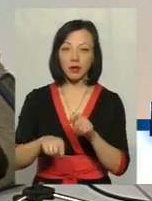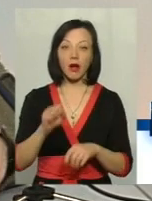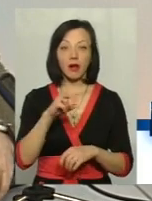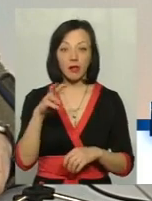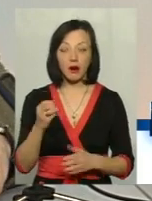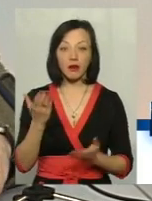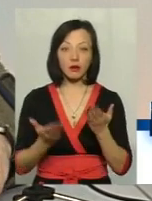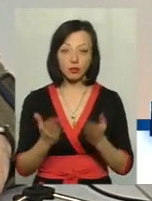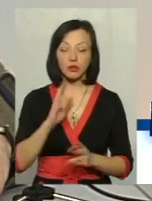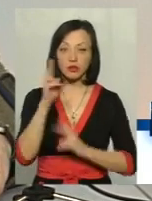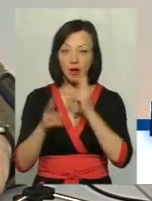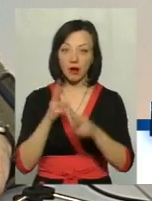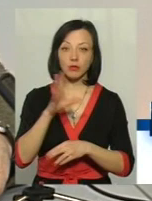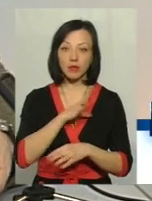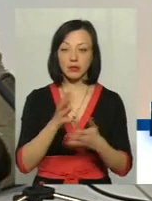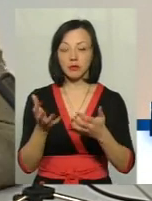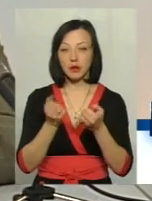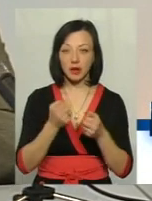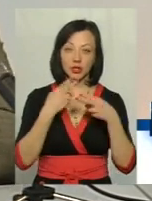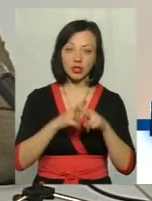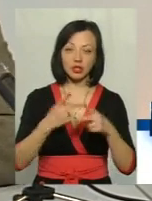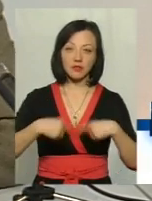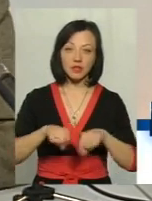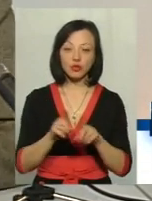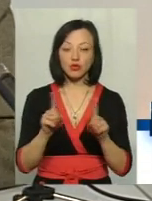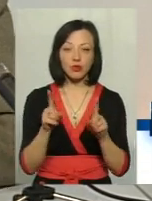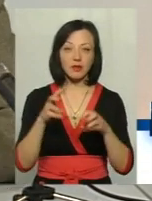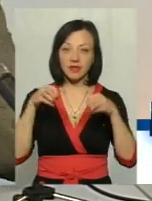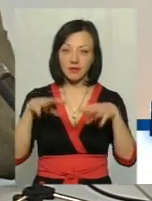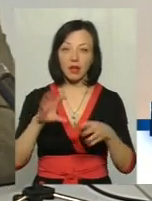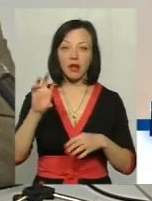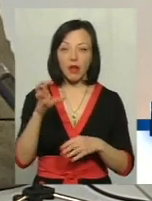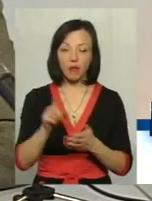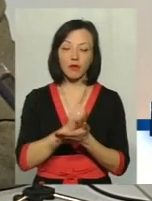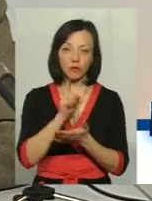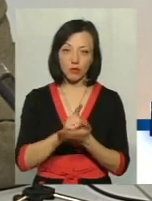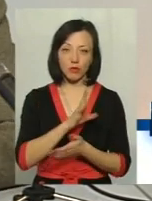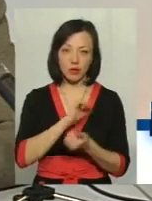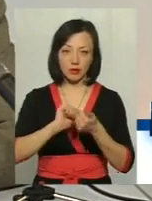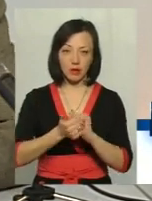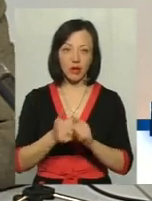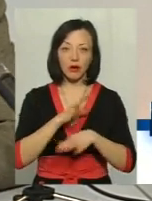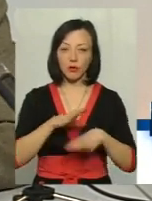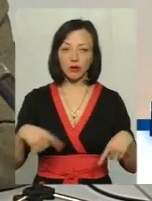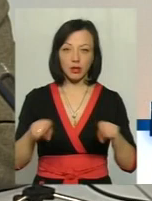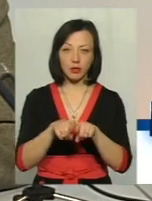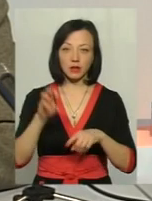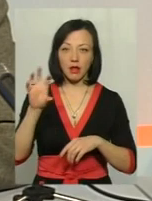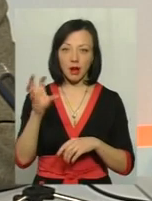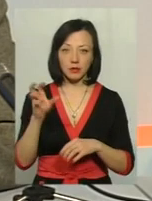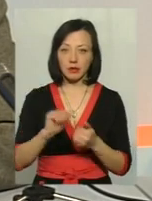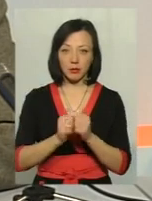якщо йшла скарга на приймальню чи в технічний відділ, що десь щось не світиться, лампочка обов'язково замінювалась. Не було такого, щоб лампочка